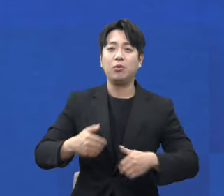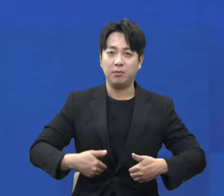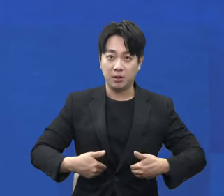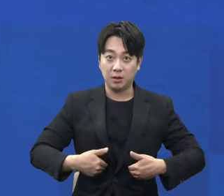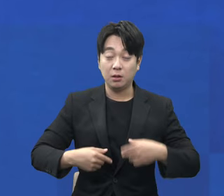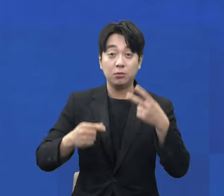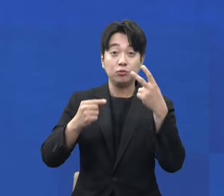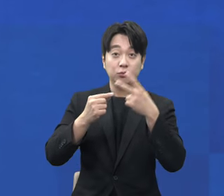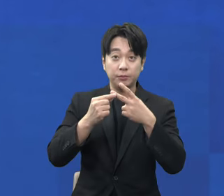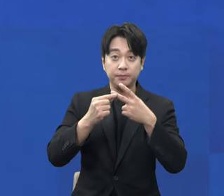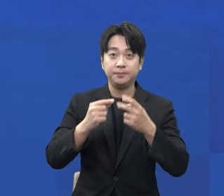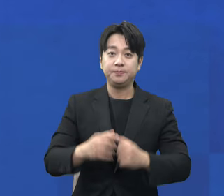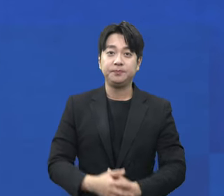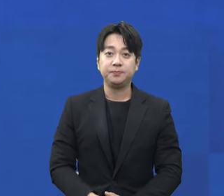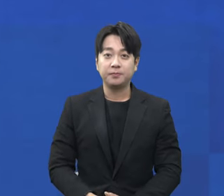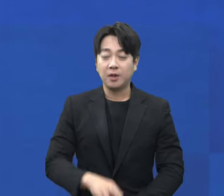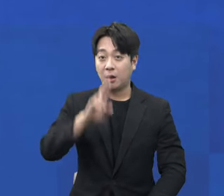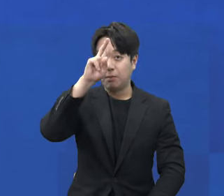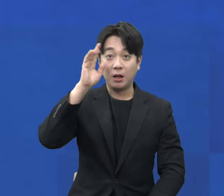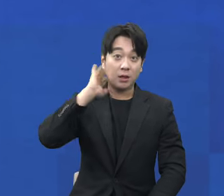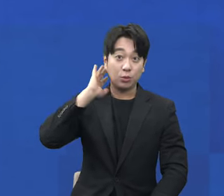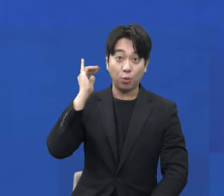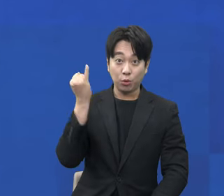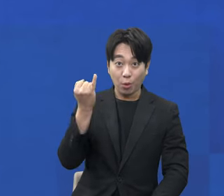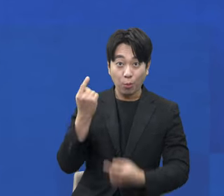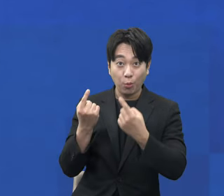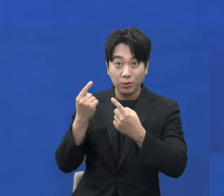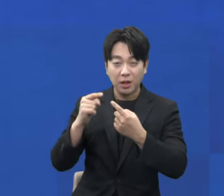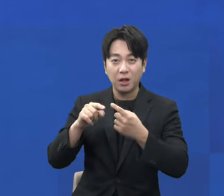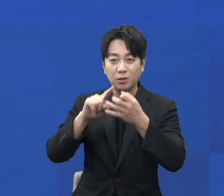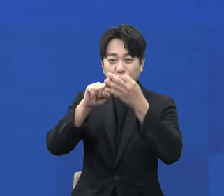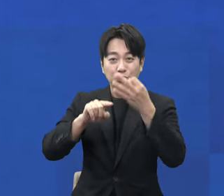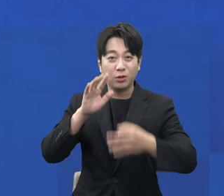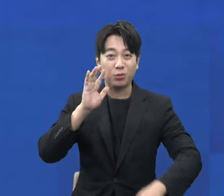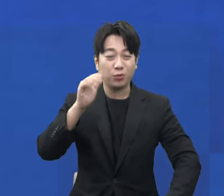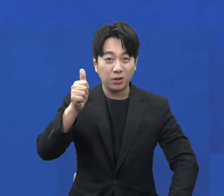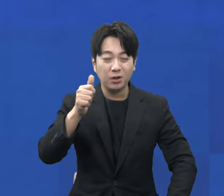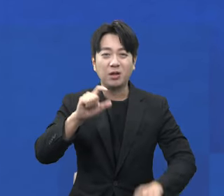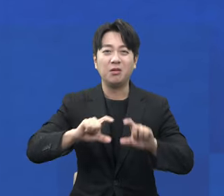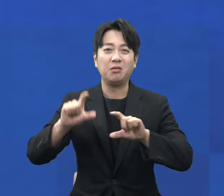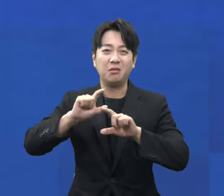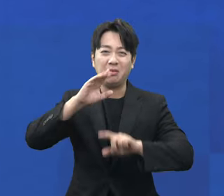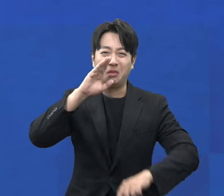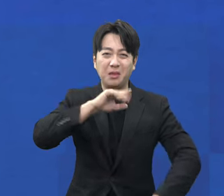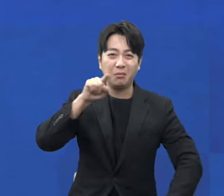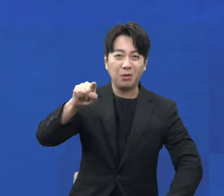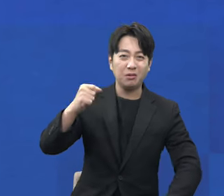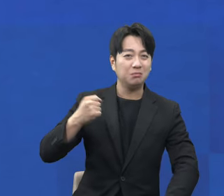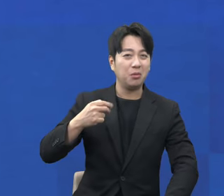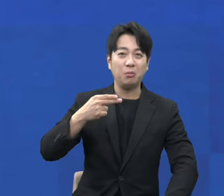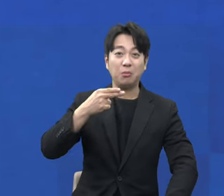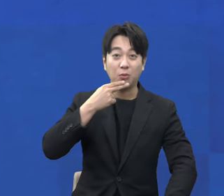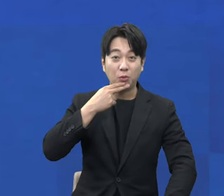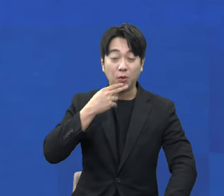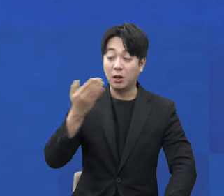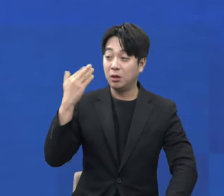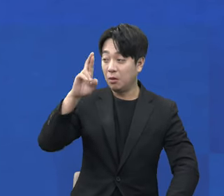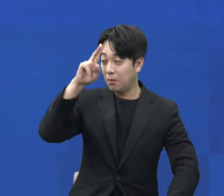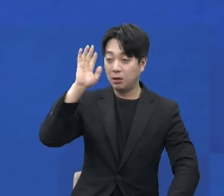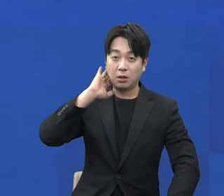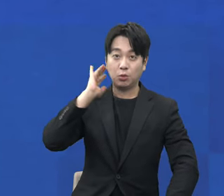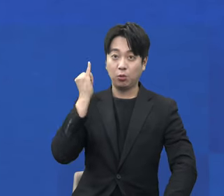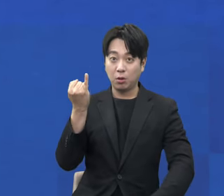둘째, 박근혜보다 윤석열이 훨씬 더 나쁩니다. 그리고 박근혜 정권 때보다 지금 윤석열